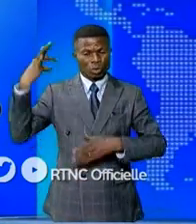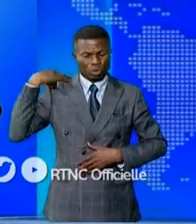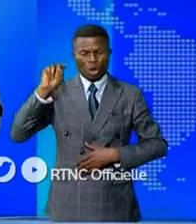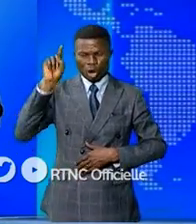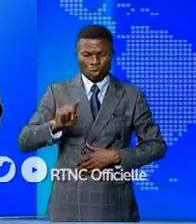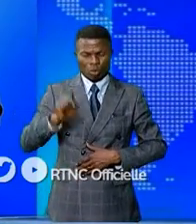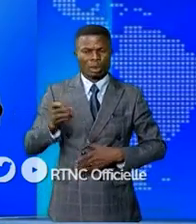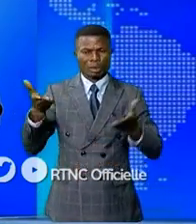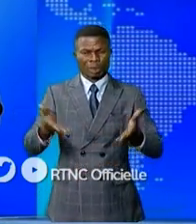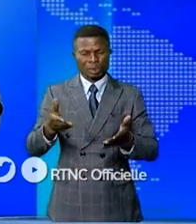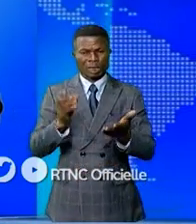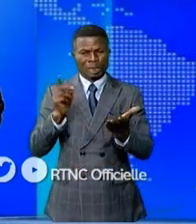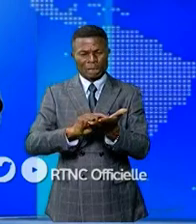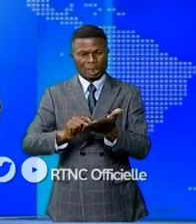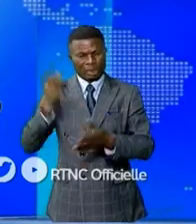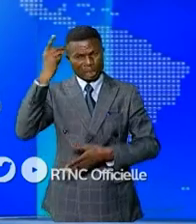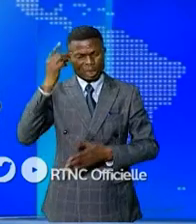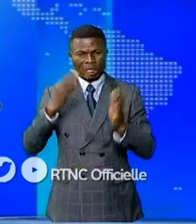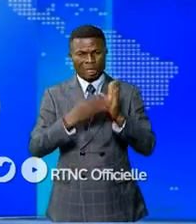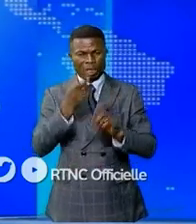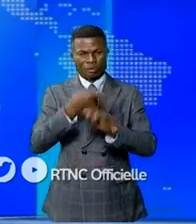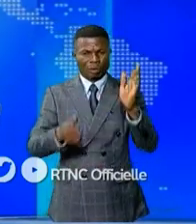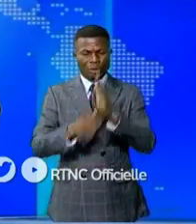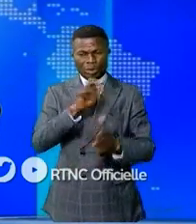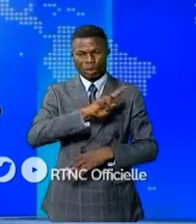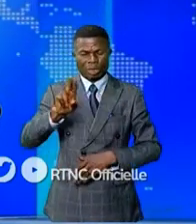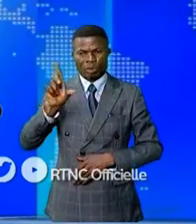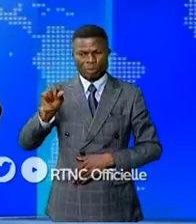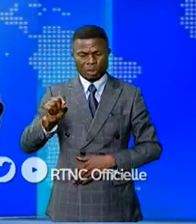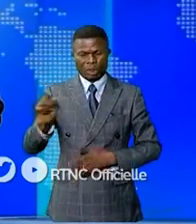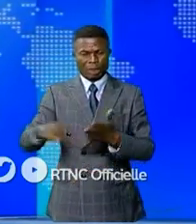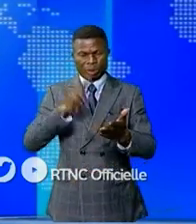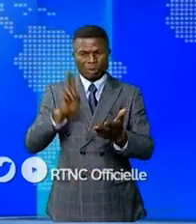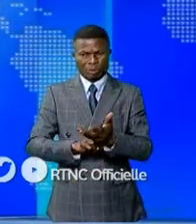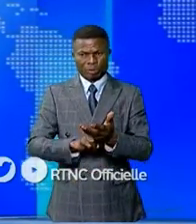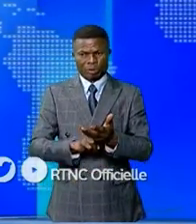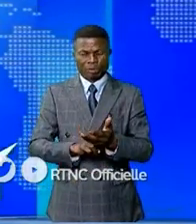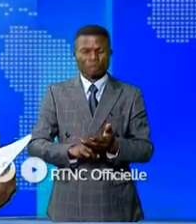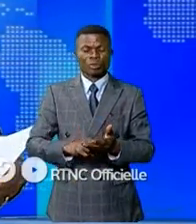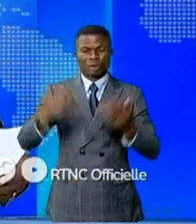est obligatoire. Faite à Kinshasa, le 9 novembre 2020, c'est signé Tambou Kabame Urbain,